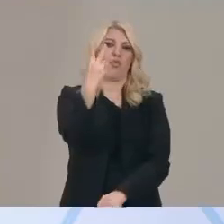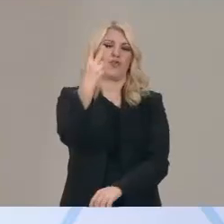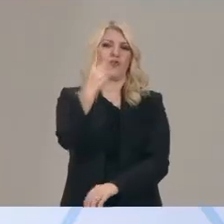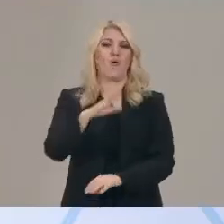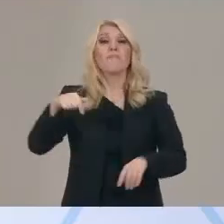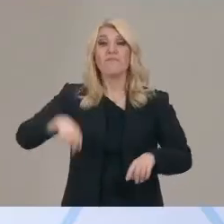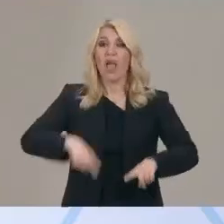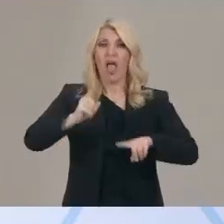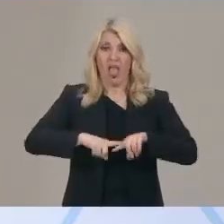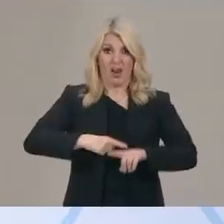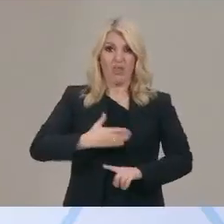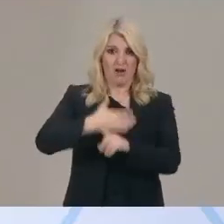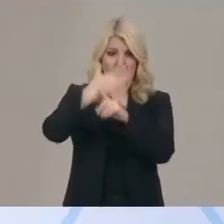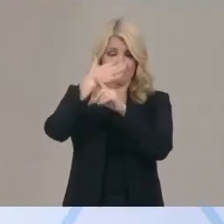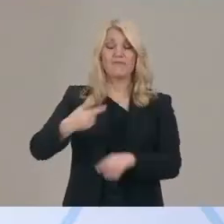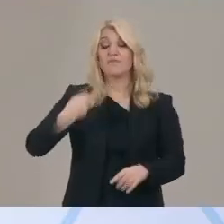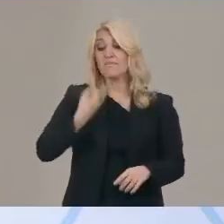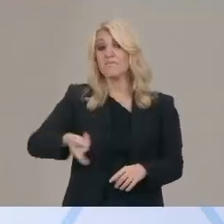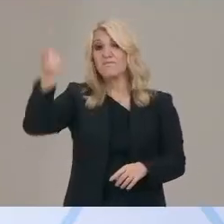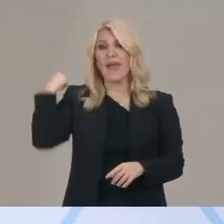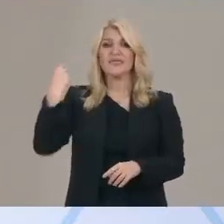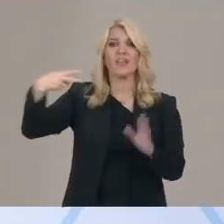2023, είχε τη